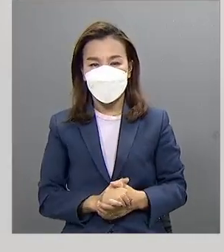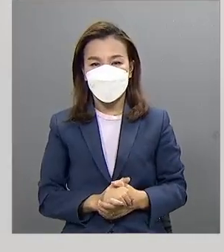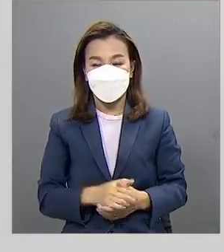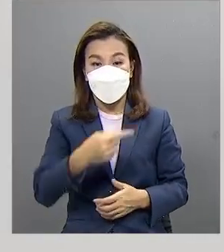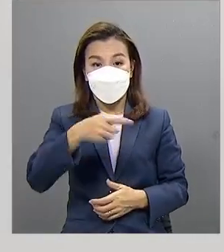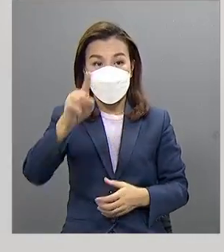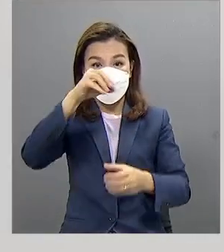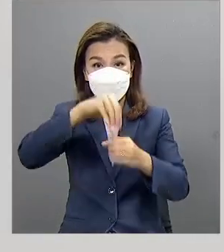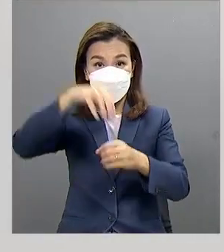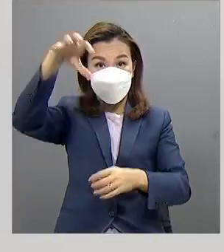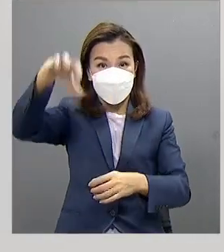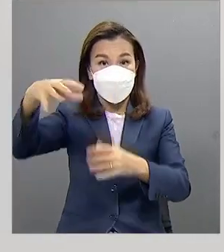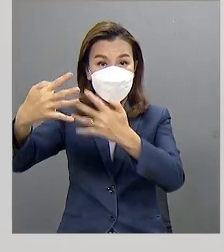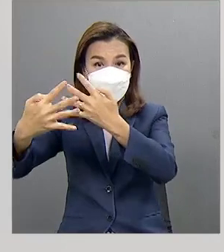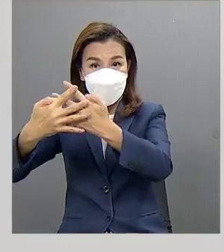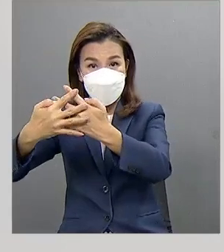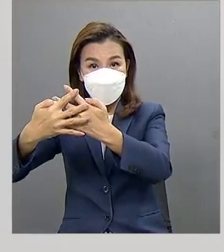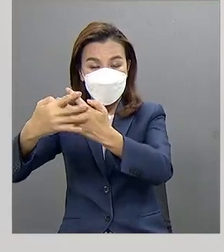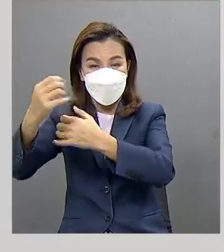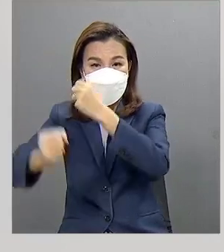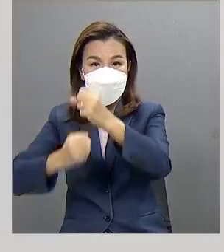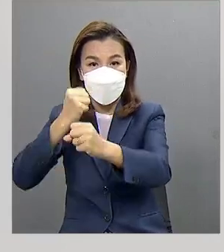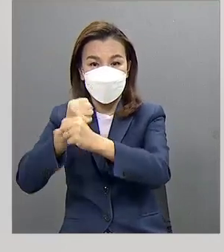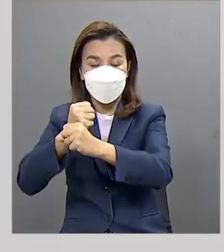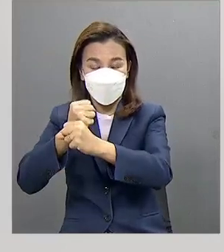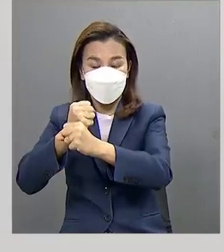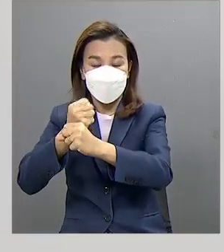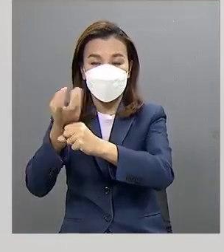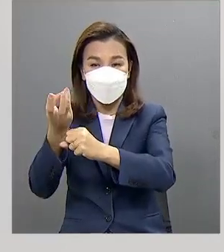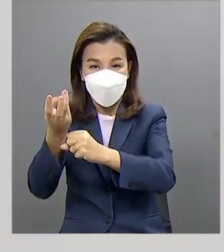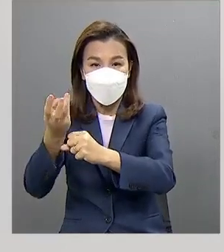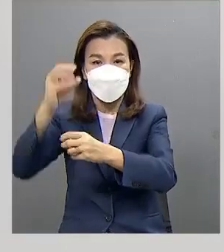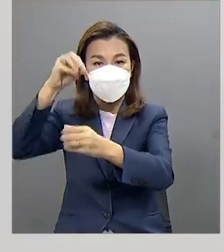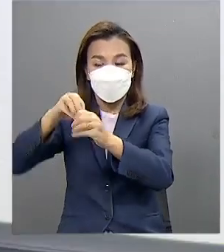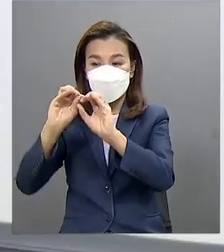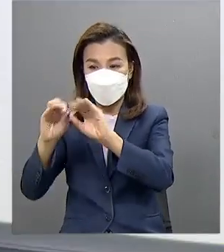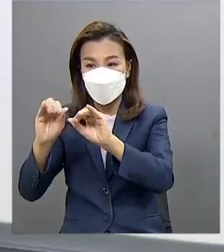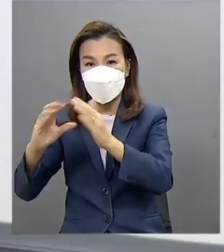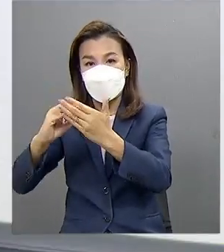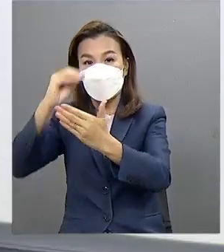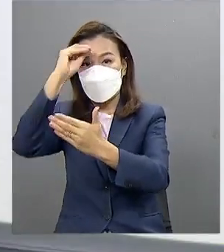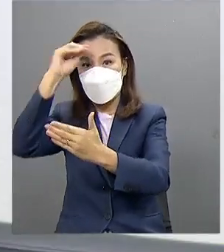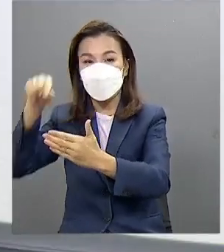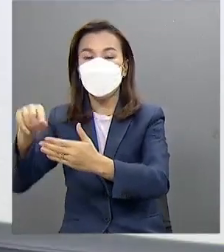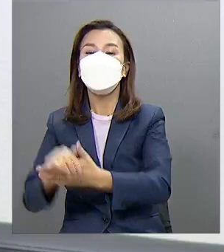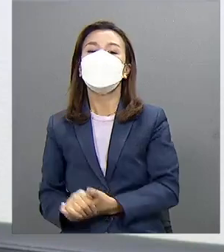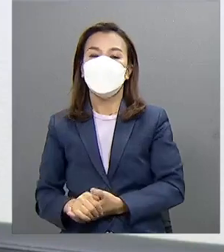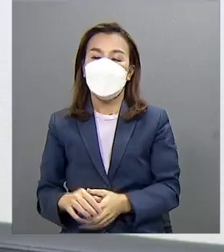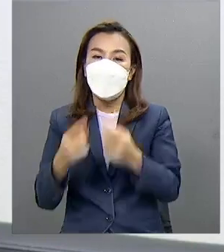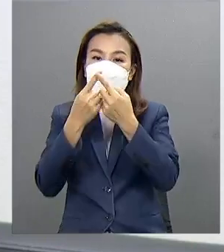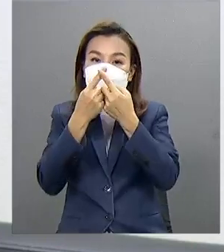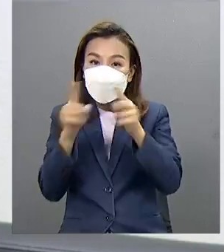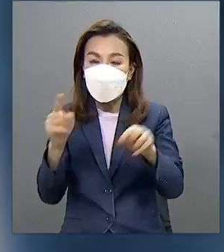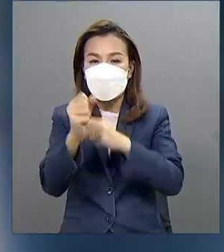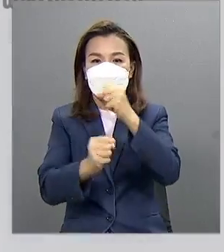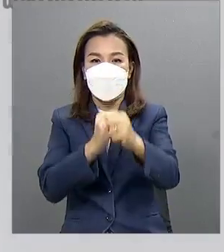พินิจนะครับเข้าได้รับการศึกษาอบรมบ่มนิสัยอย่างนี้ก็ได้พอเริ่มโตขึ้นมาหน่อยแล้วนะครับแต่ทีนี้พอตั้งแต่อายุ15ปีขึ้นไปนะครับถึ